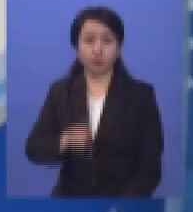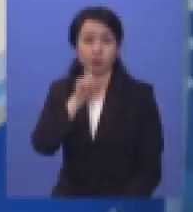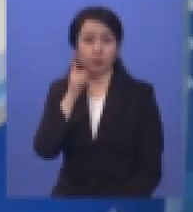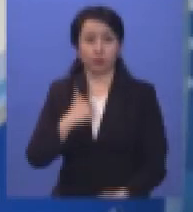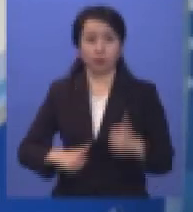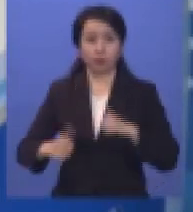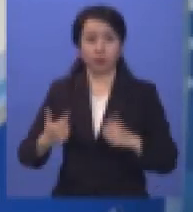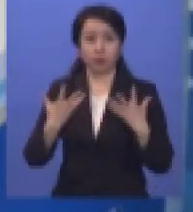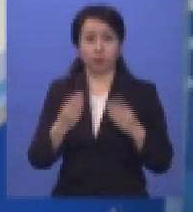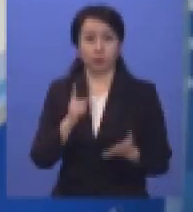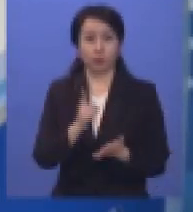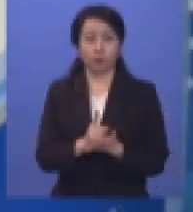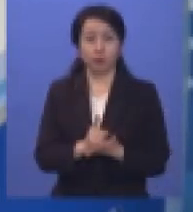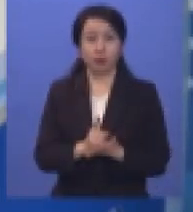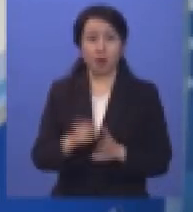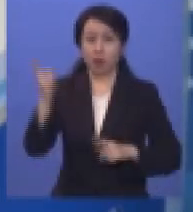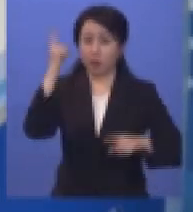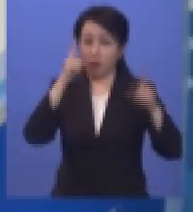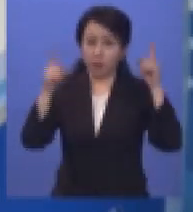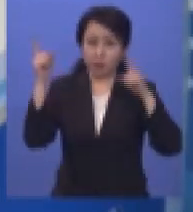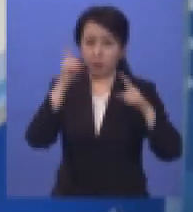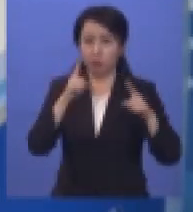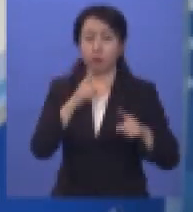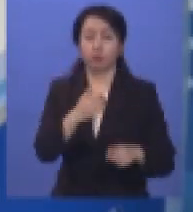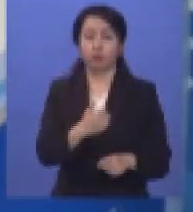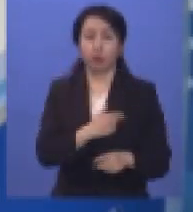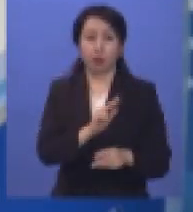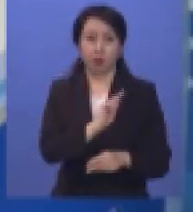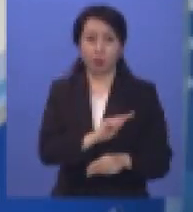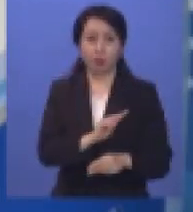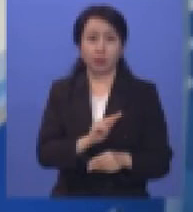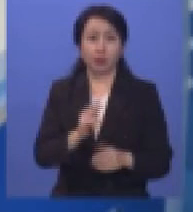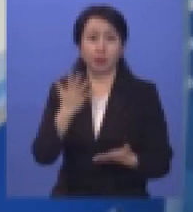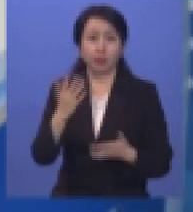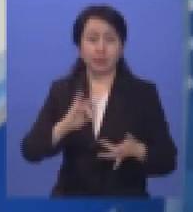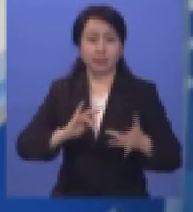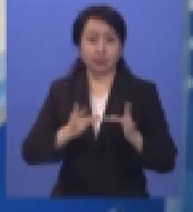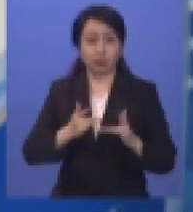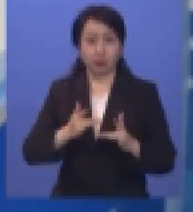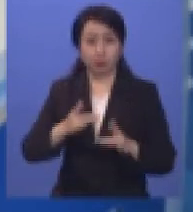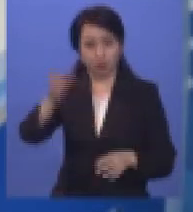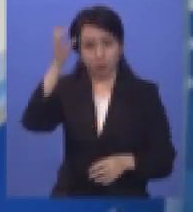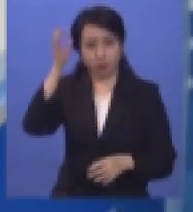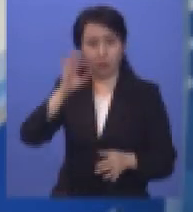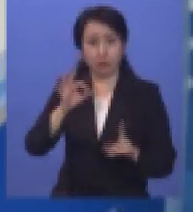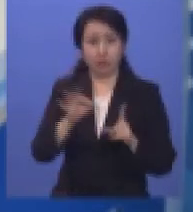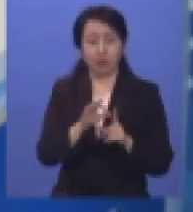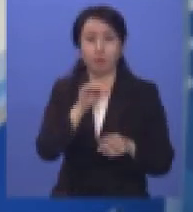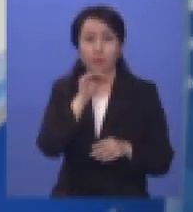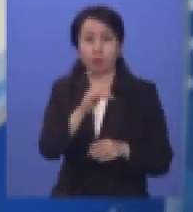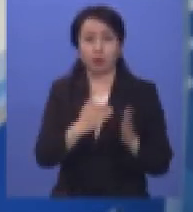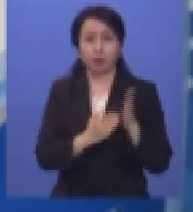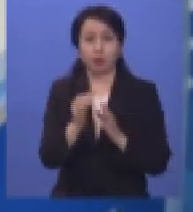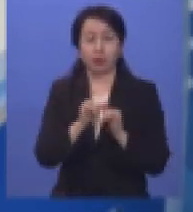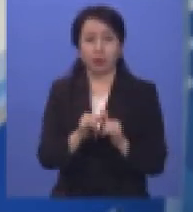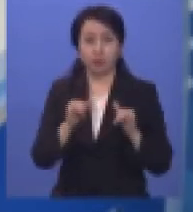Молодой педагог в наши дни должен быть креативным, мотивированным и, конечно же, обладать цифровыми навыками. С целью их профессионального